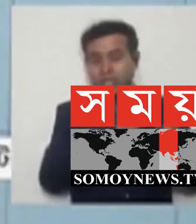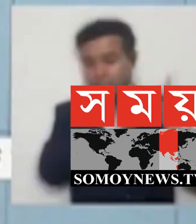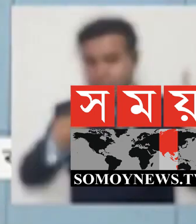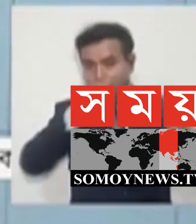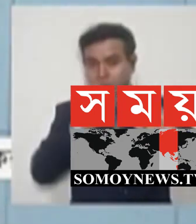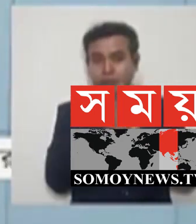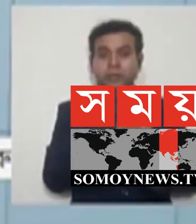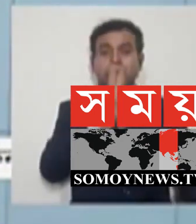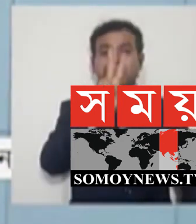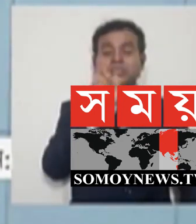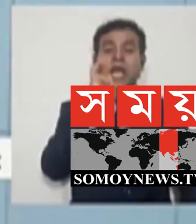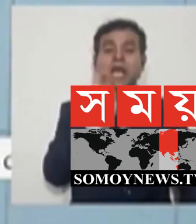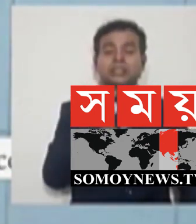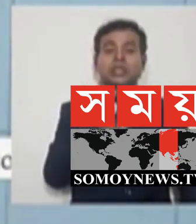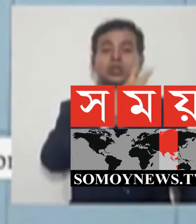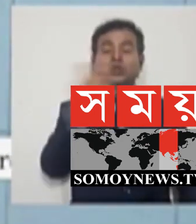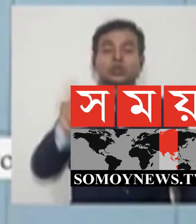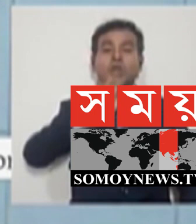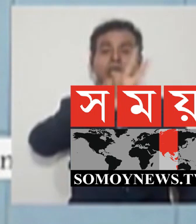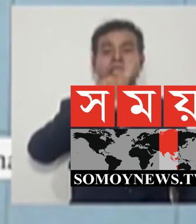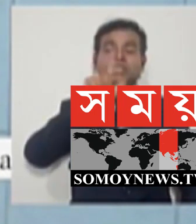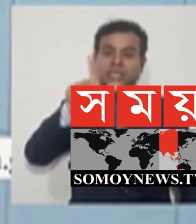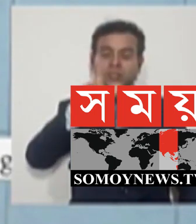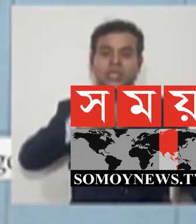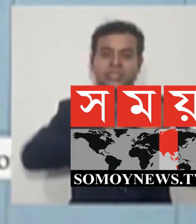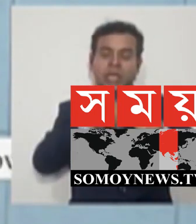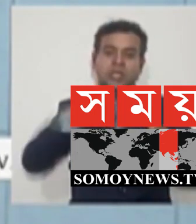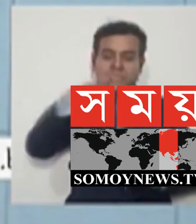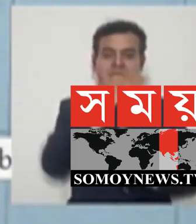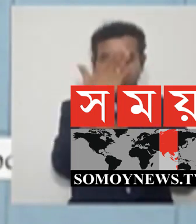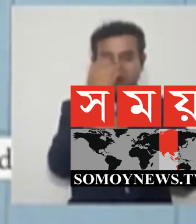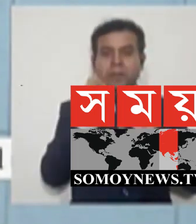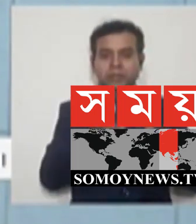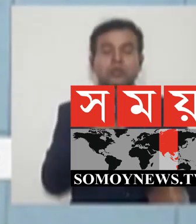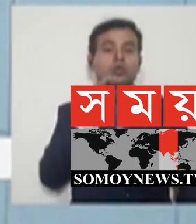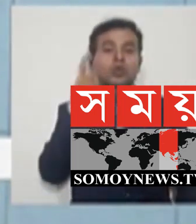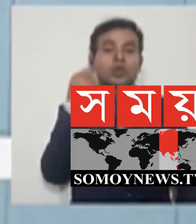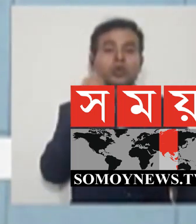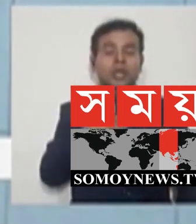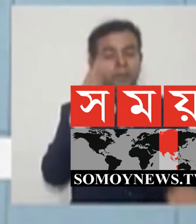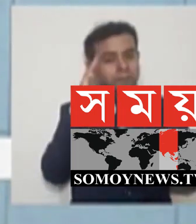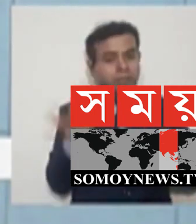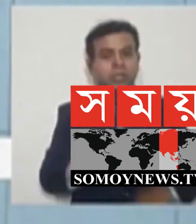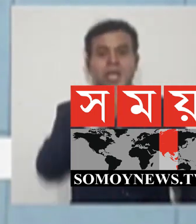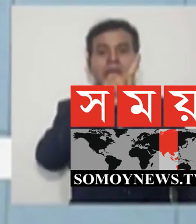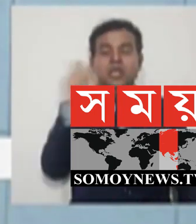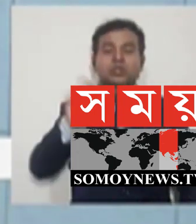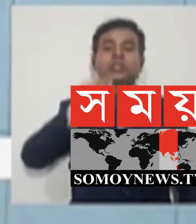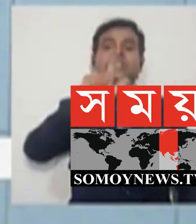এশিয়ায় শনাক্ত হয়েছে। মৃত্যুবরণ করেছেন 24 ঘন্টায় 107 জন এবং এ পর্যন্ত 936